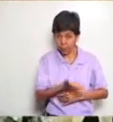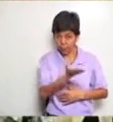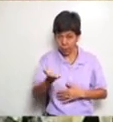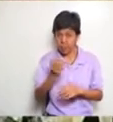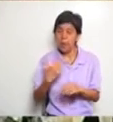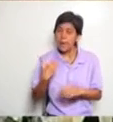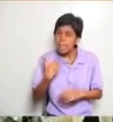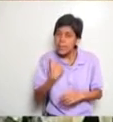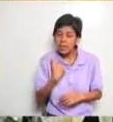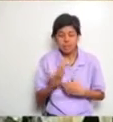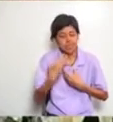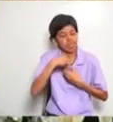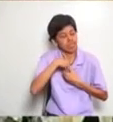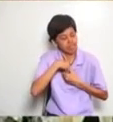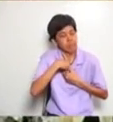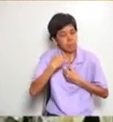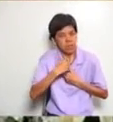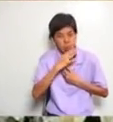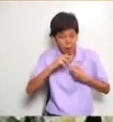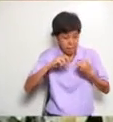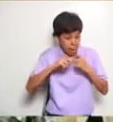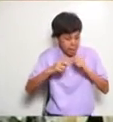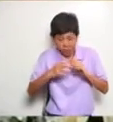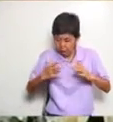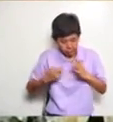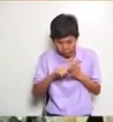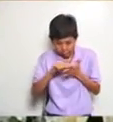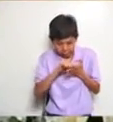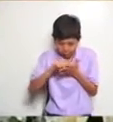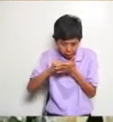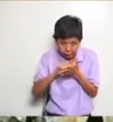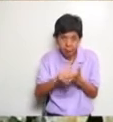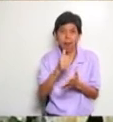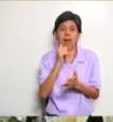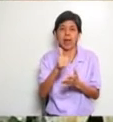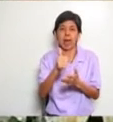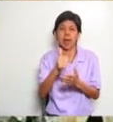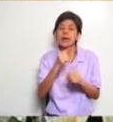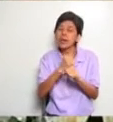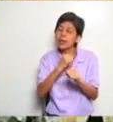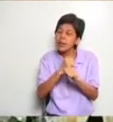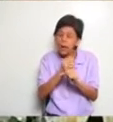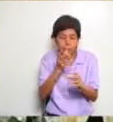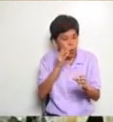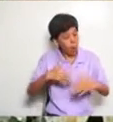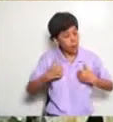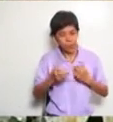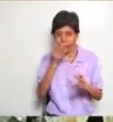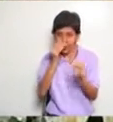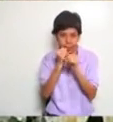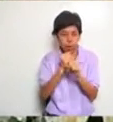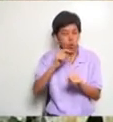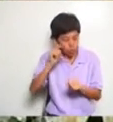ามีติดตัวอยู่เจอปัญหาไขได้ทกรปัหาแต่เจอปทุกความสุขปิดอยู่เปิดเข้าไปเสบได้เลย